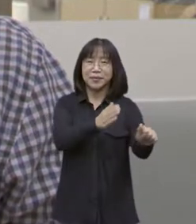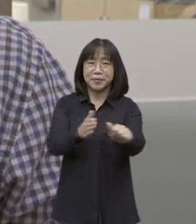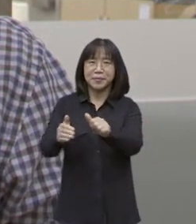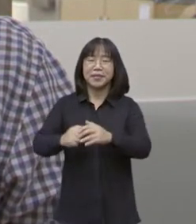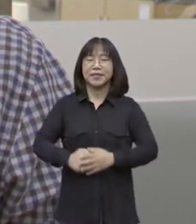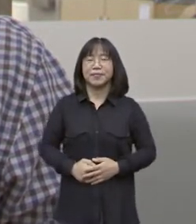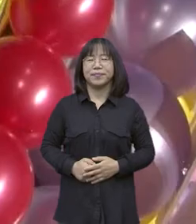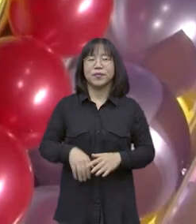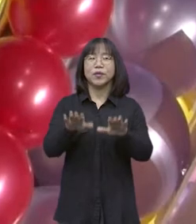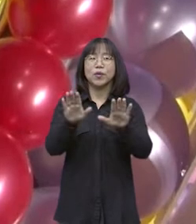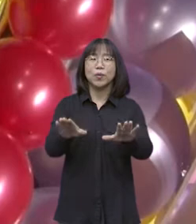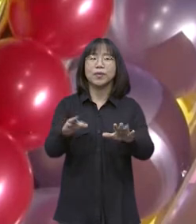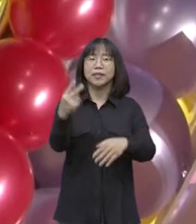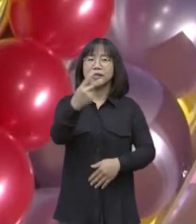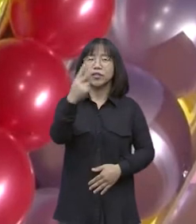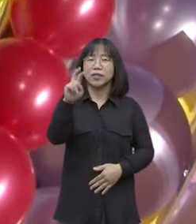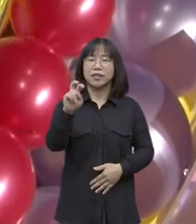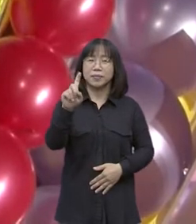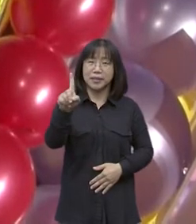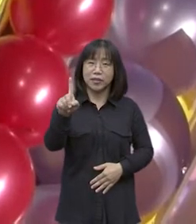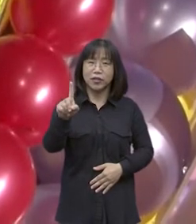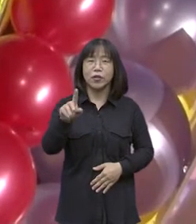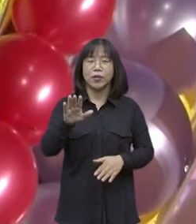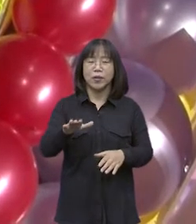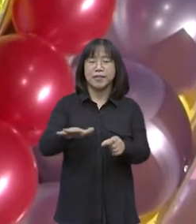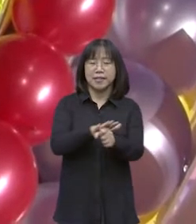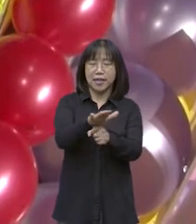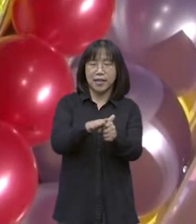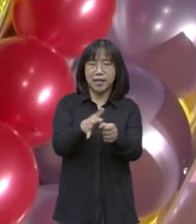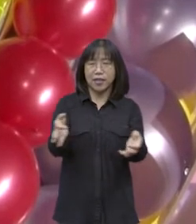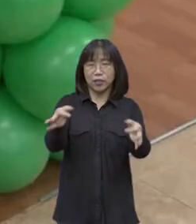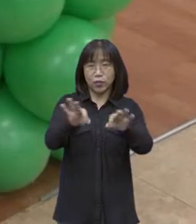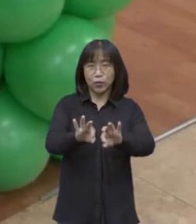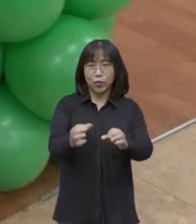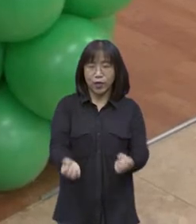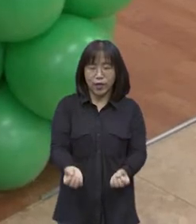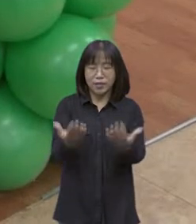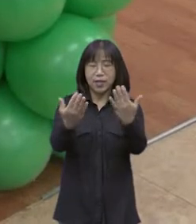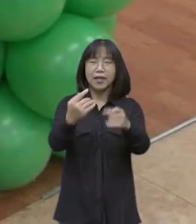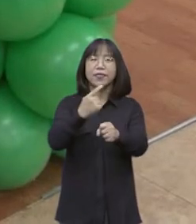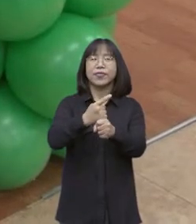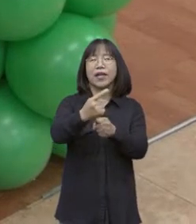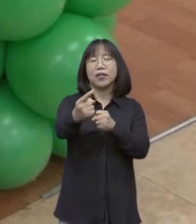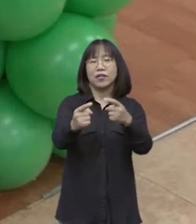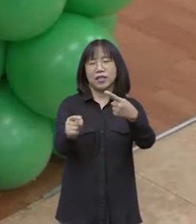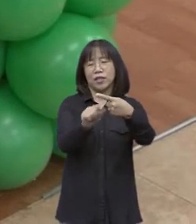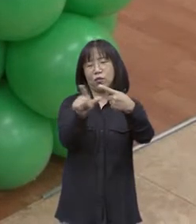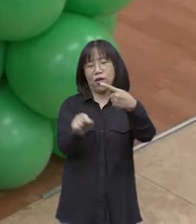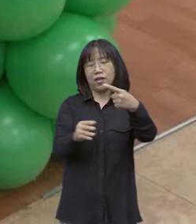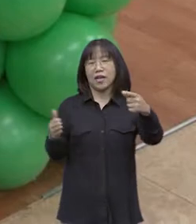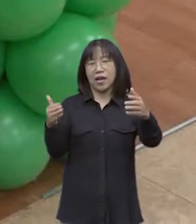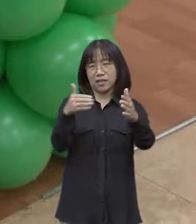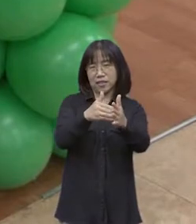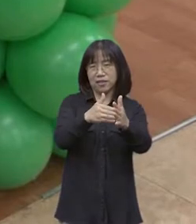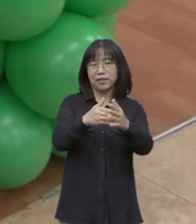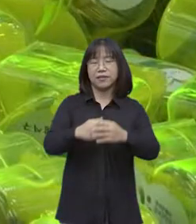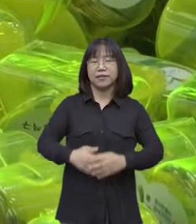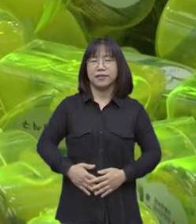부탁드립니다. 이번 2021년 사랑의 저금통 동전 모으기 행사는 내년 1월까지